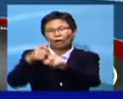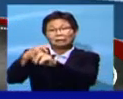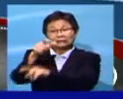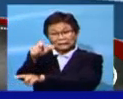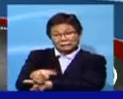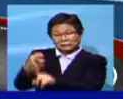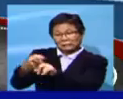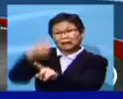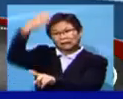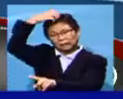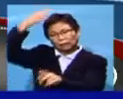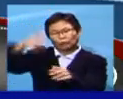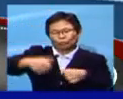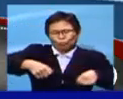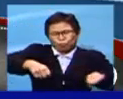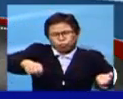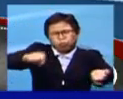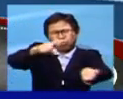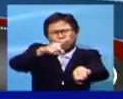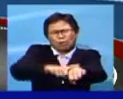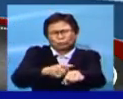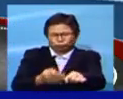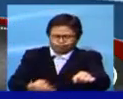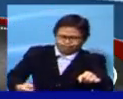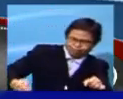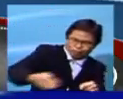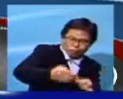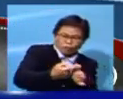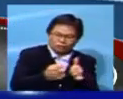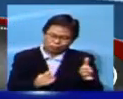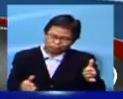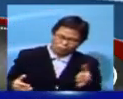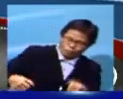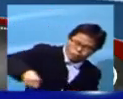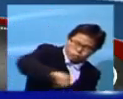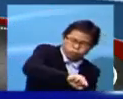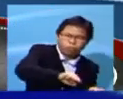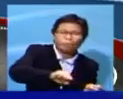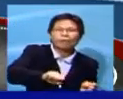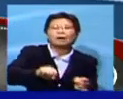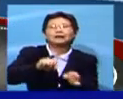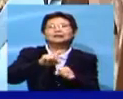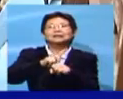dari Selangor itu terjatuh semasa melalui seleko pertama di litar